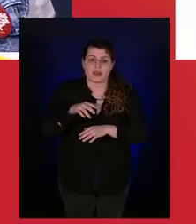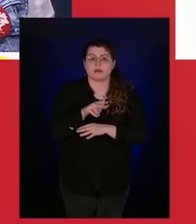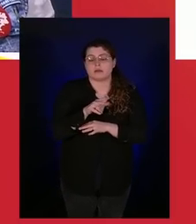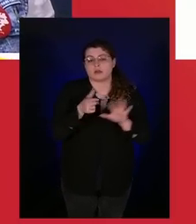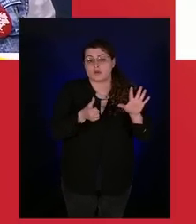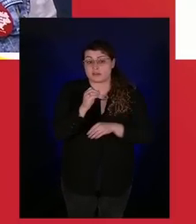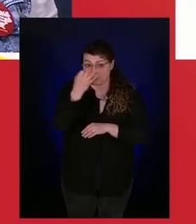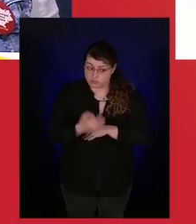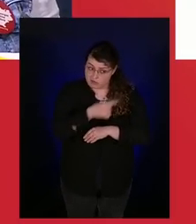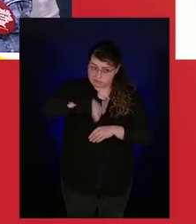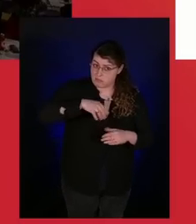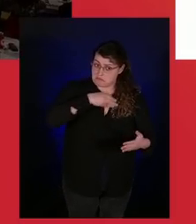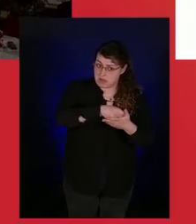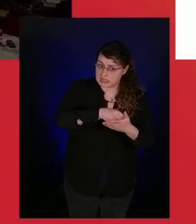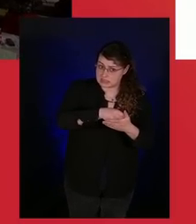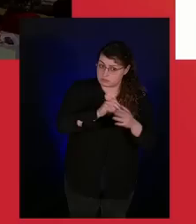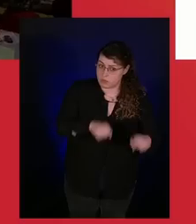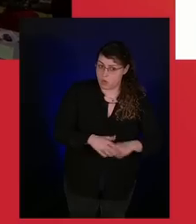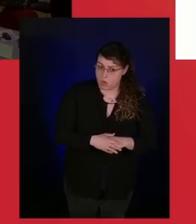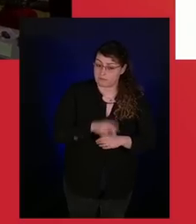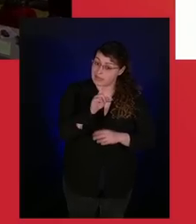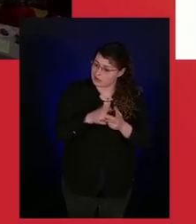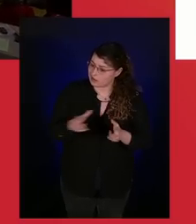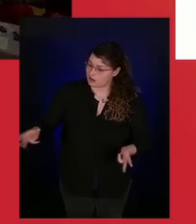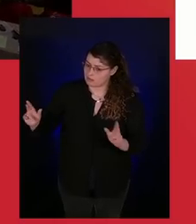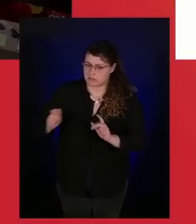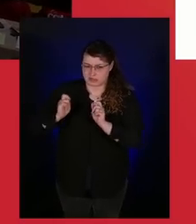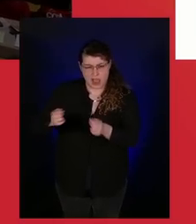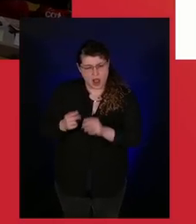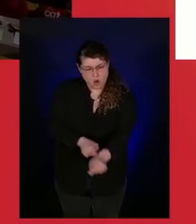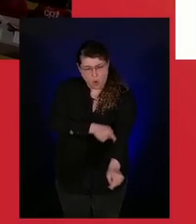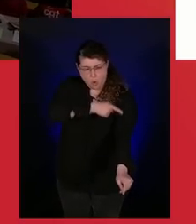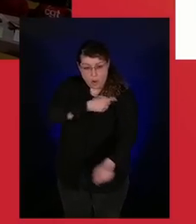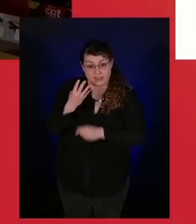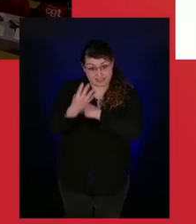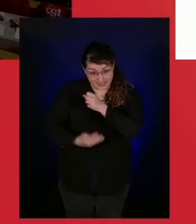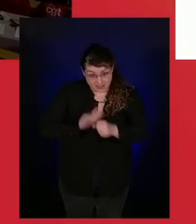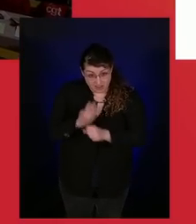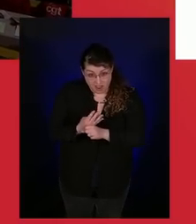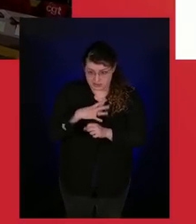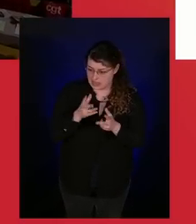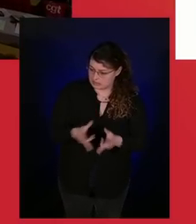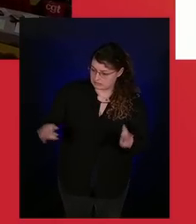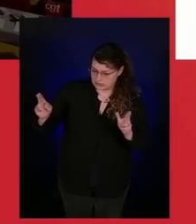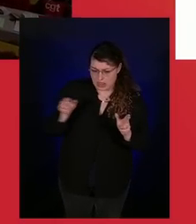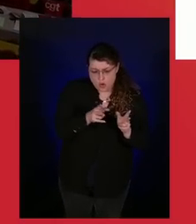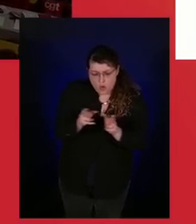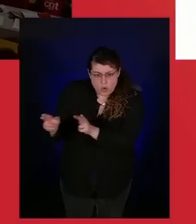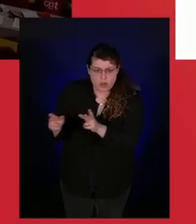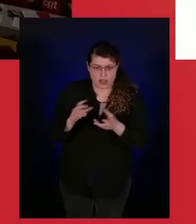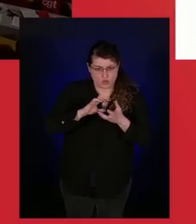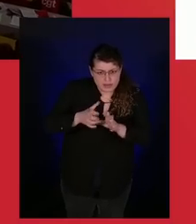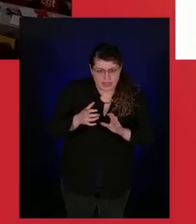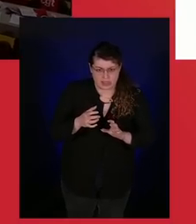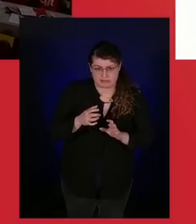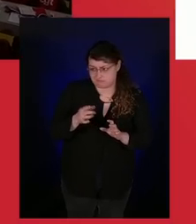participation. Le mandat était long. 4 ans, avec des périodes difficiles qui n'ont épargné